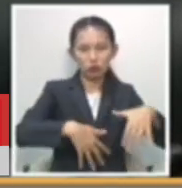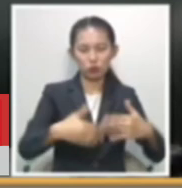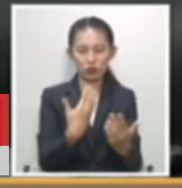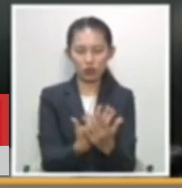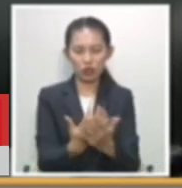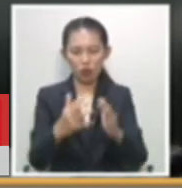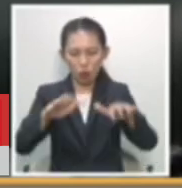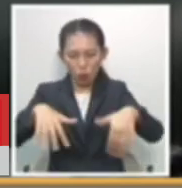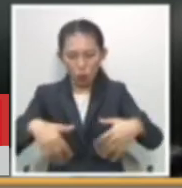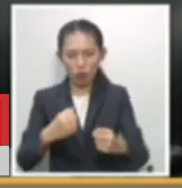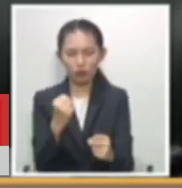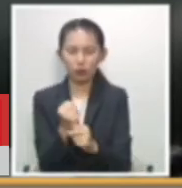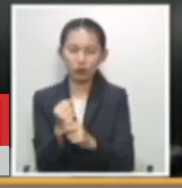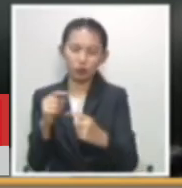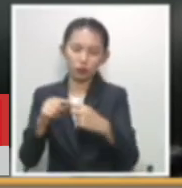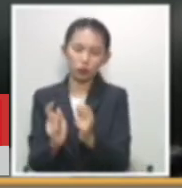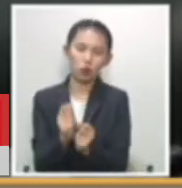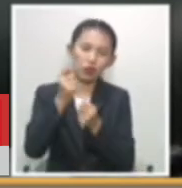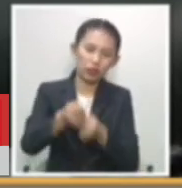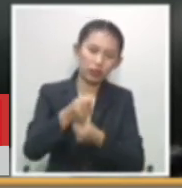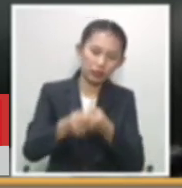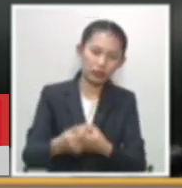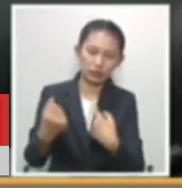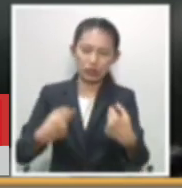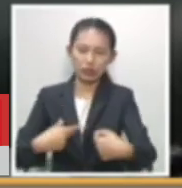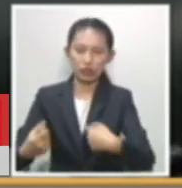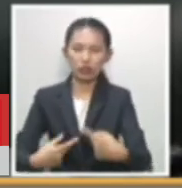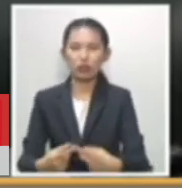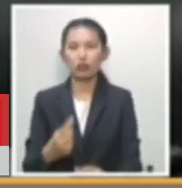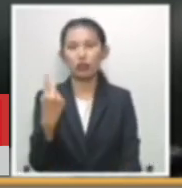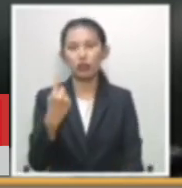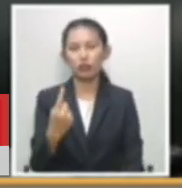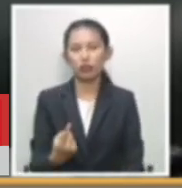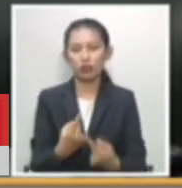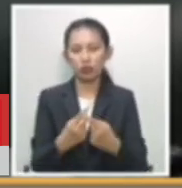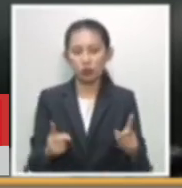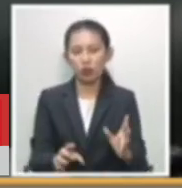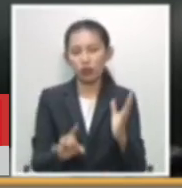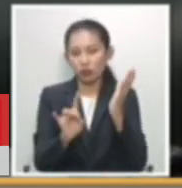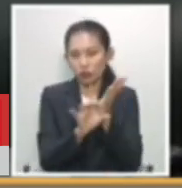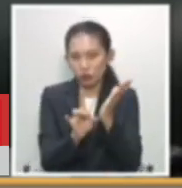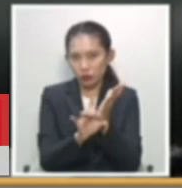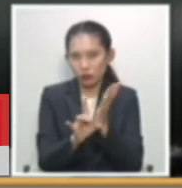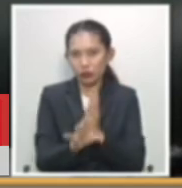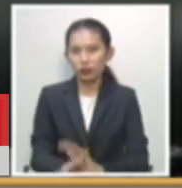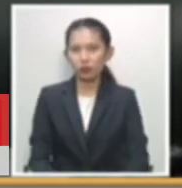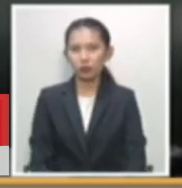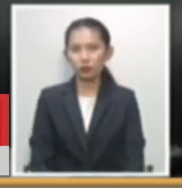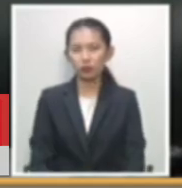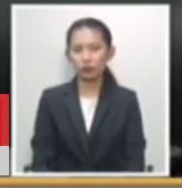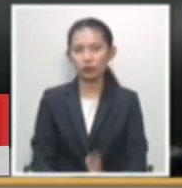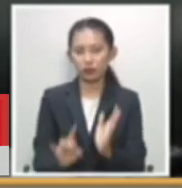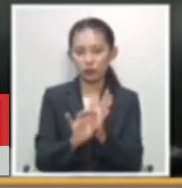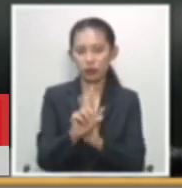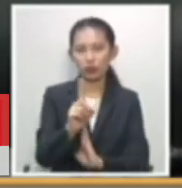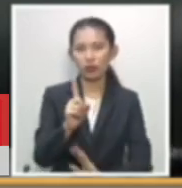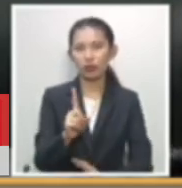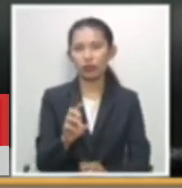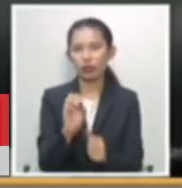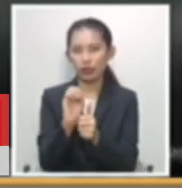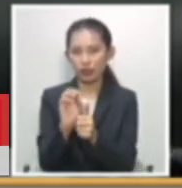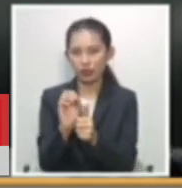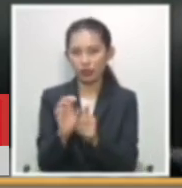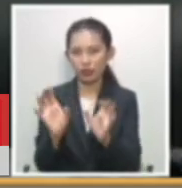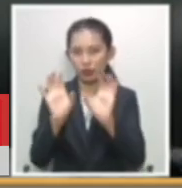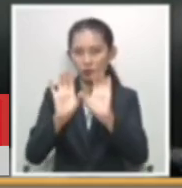กษตรอย่างเดียวและสุดท้ายนะคะแต่ไม่ท้ายสุดดิฉันขอแนะนำว่าถ้ารัฐบาลไม่